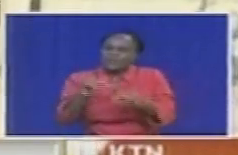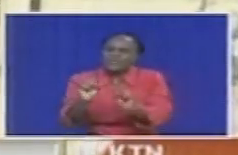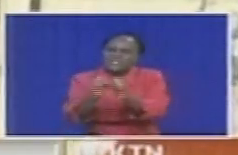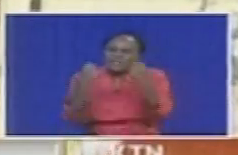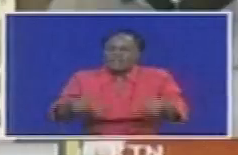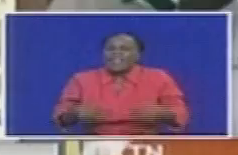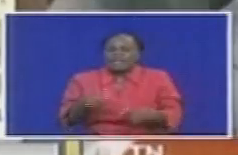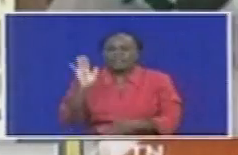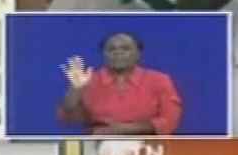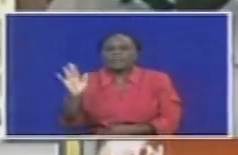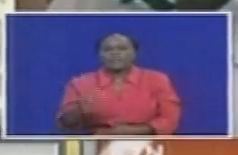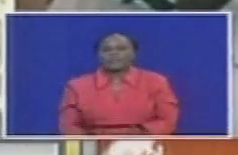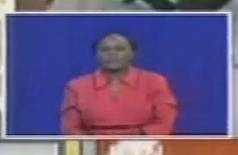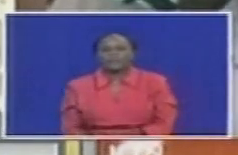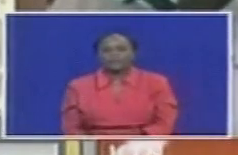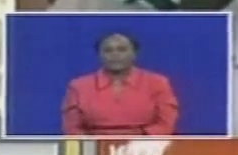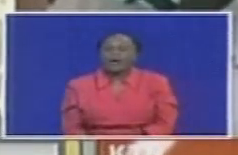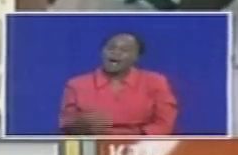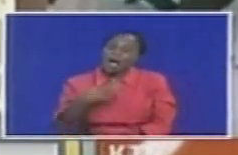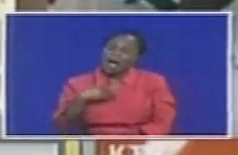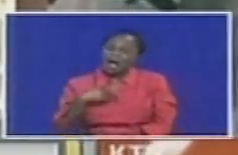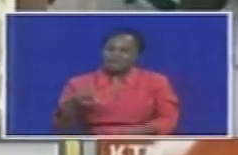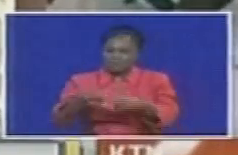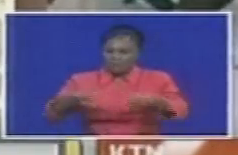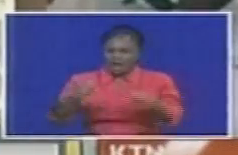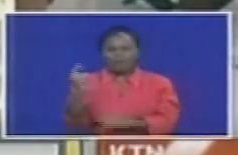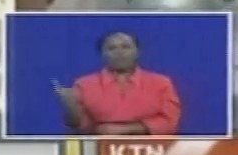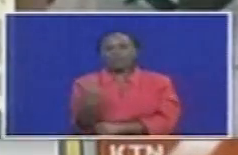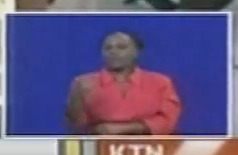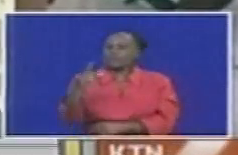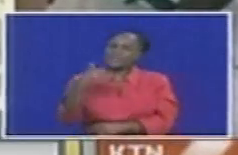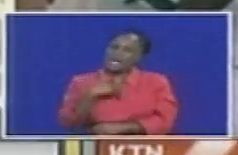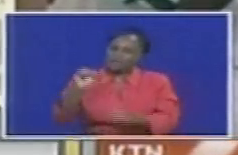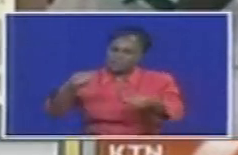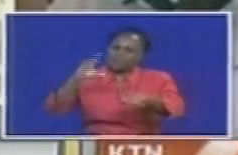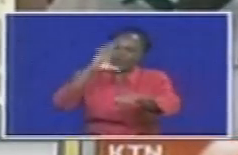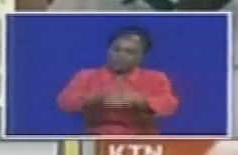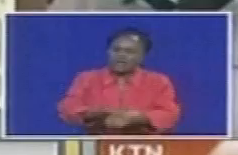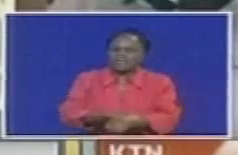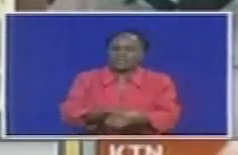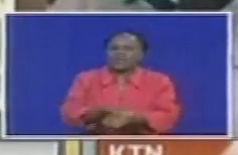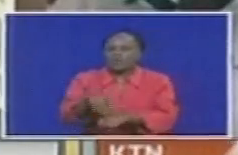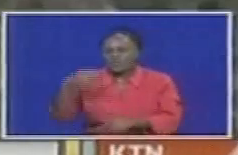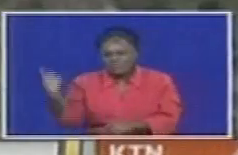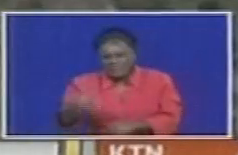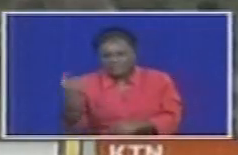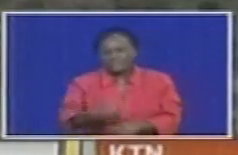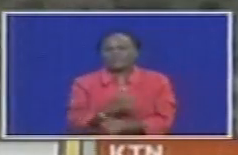shambulizi hilo. Tuko na hii rungu tu, kama tuko na silaha hawa vijana siku tungeshika au ama tungepiga hao vizuri.